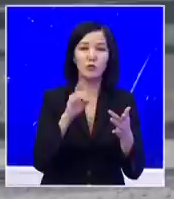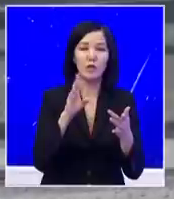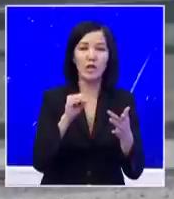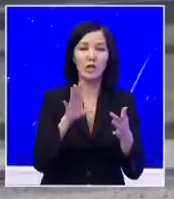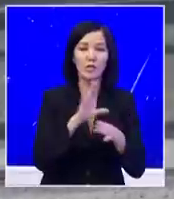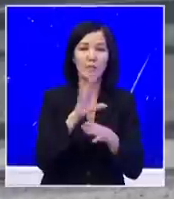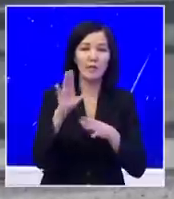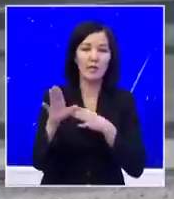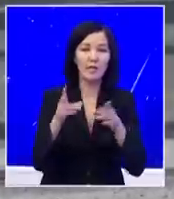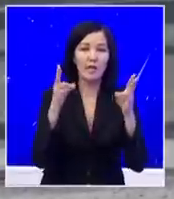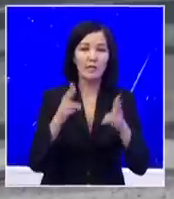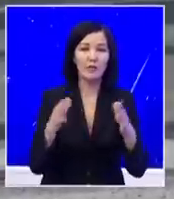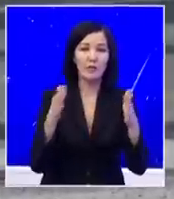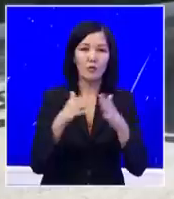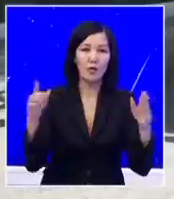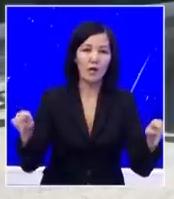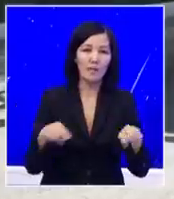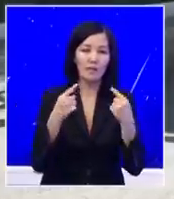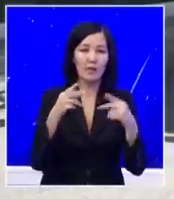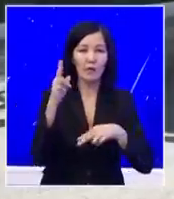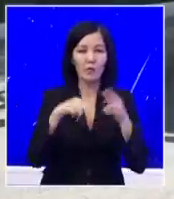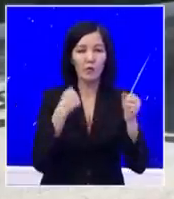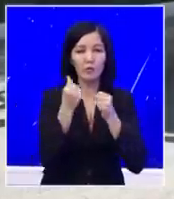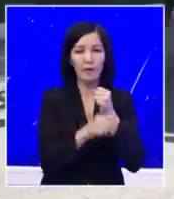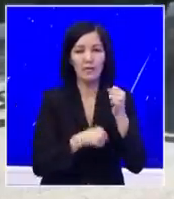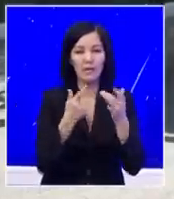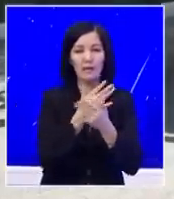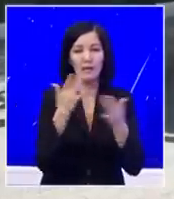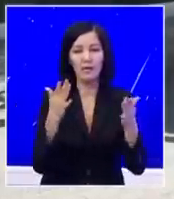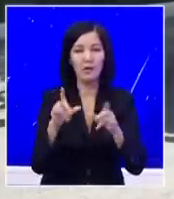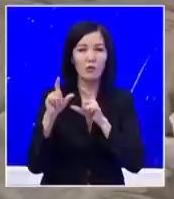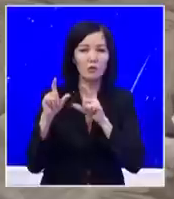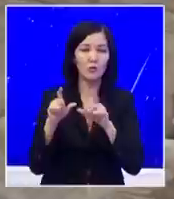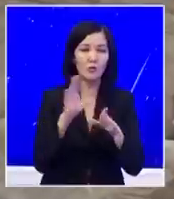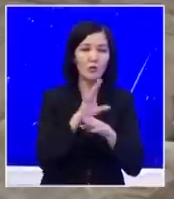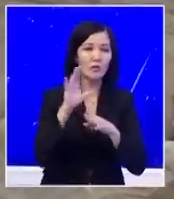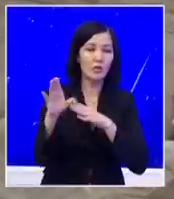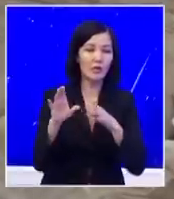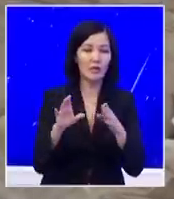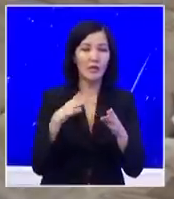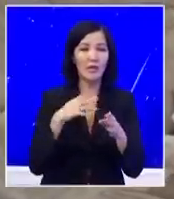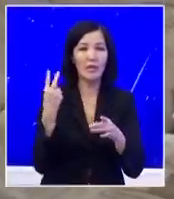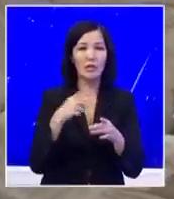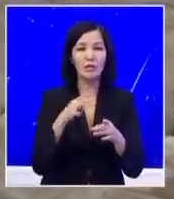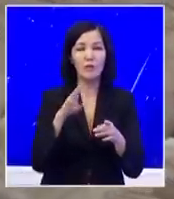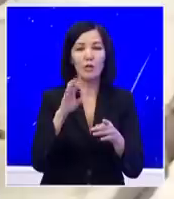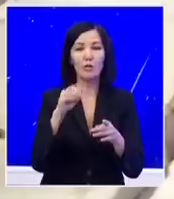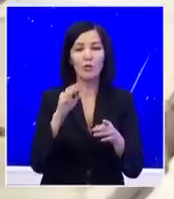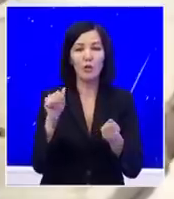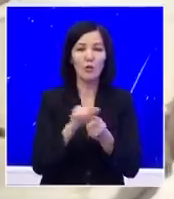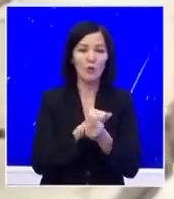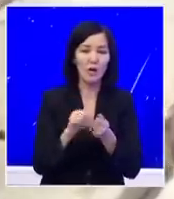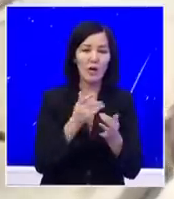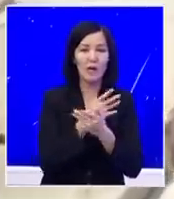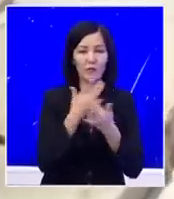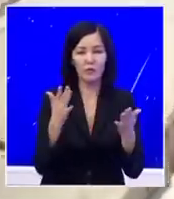аттанды. Зардап шеккен үйлерді қалпына келтіру үшін құрылыс материалдары жүк көліктеріне тиелді. Атап айтқанда 20 тонна құрғақ құрылыс